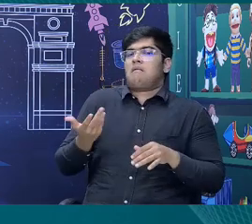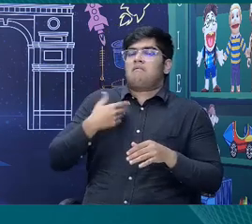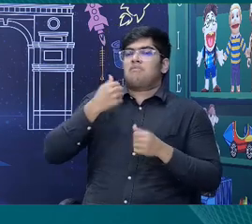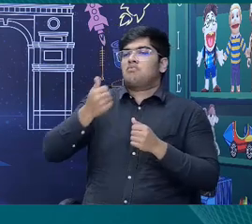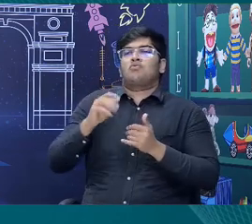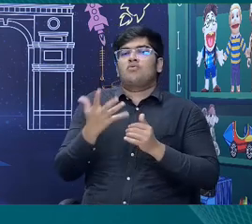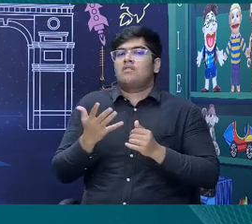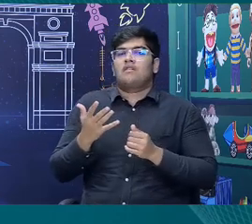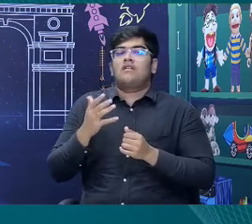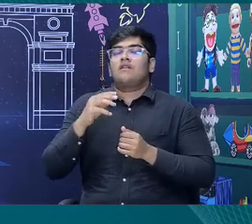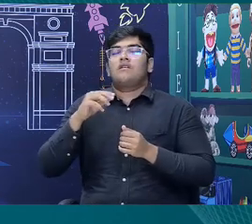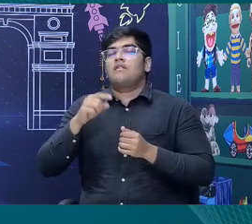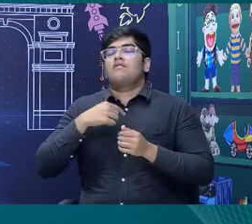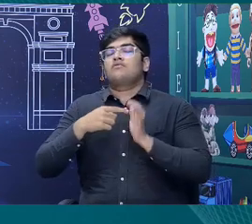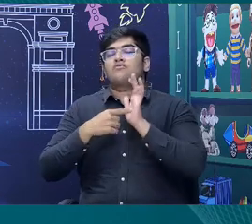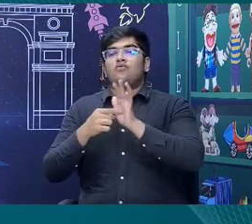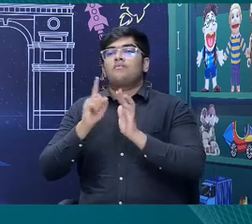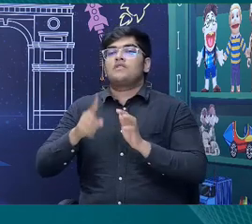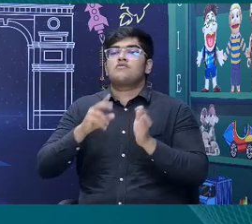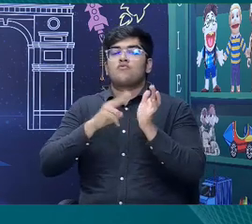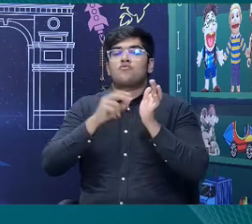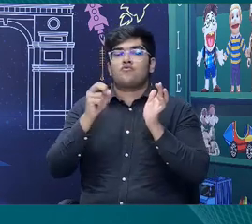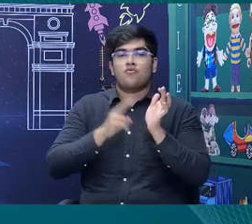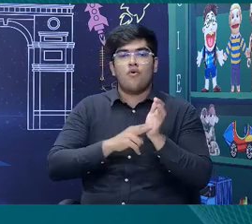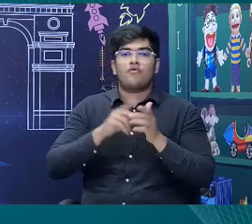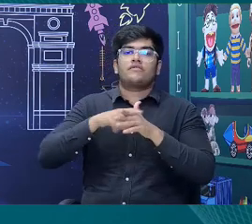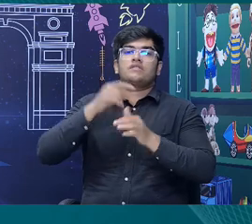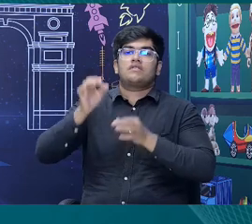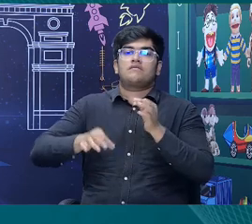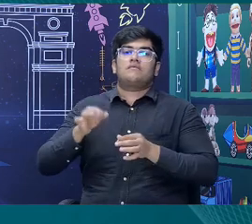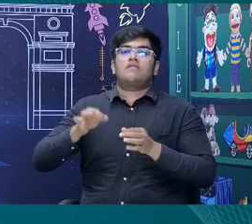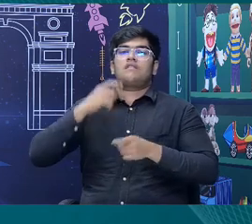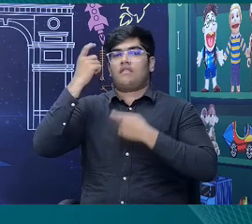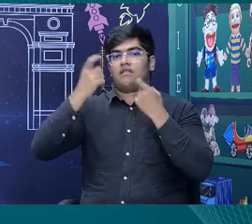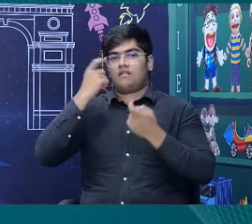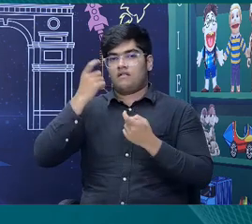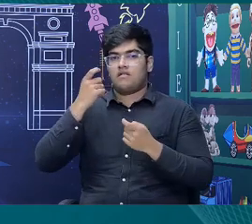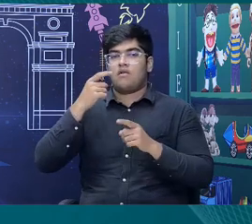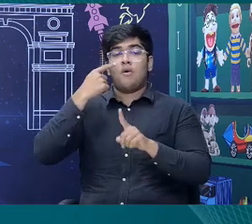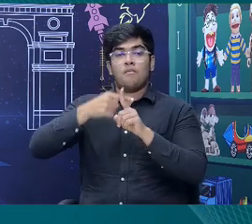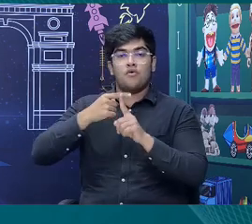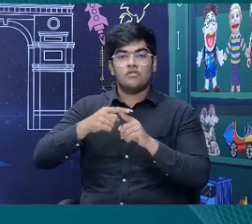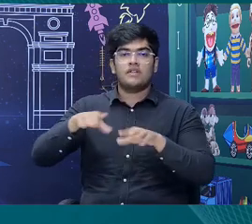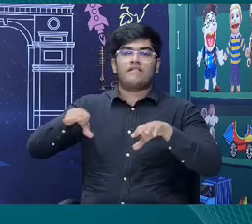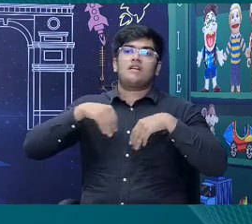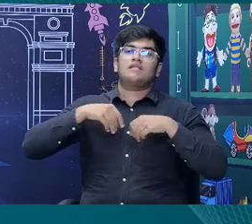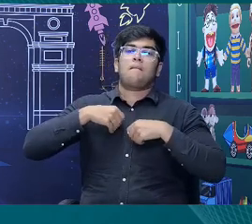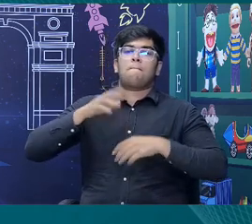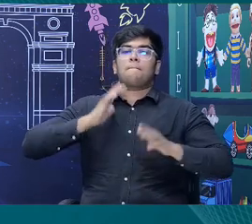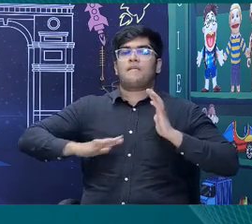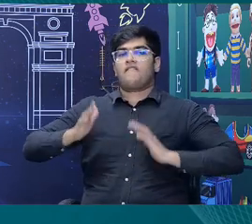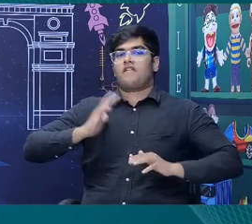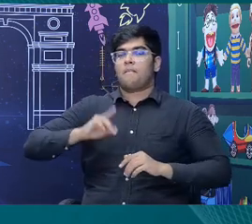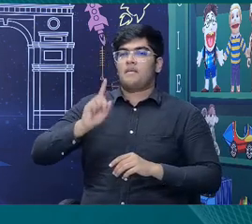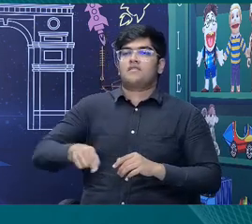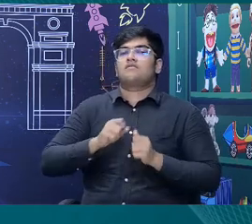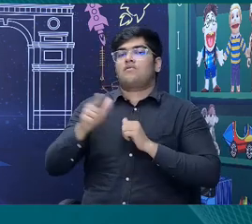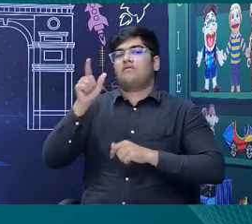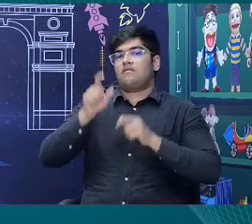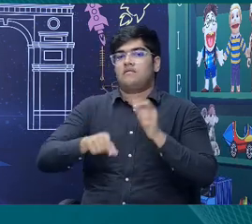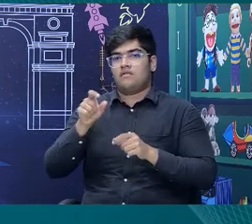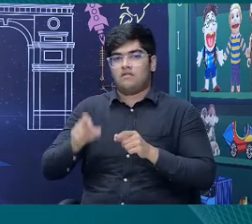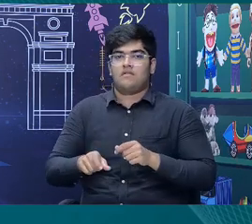हम क्या कर रहे हैं वो नॉन जजमेंटल जो थिंकिंग है वो हटा के पॉजिटिव और एक्सेप्टिंग बिहेवियर क्लाइंट में ला रहे हैं